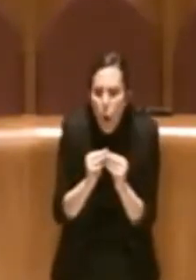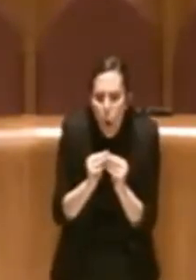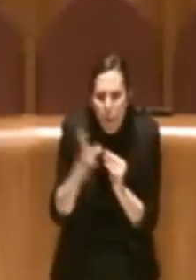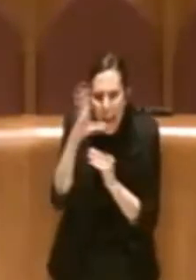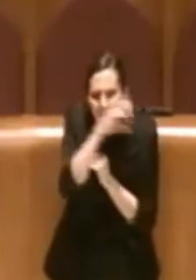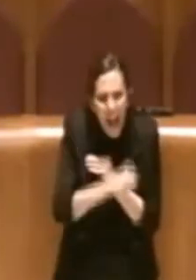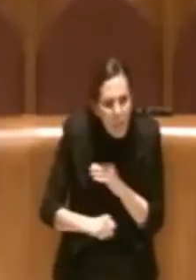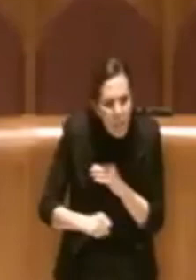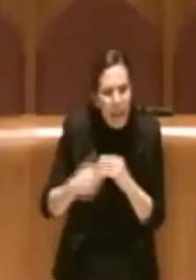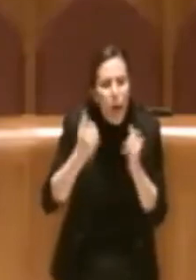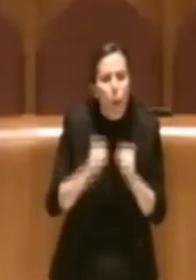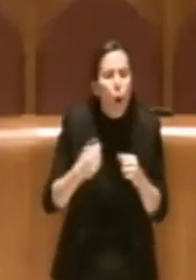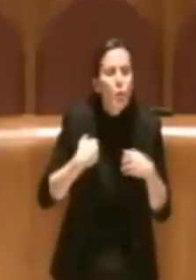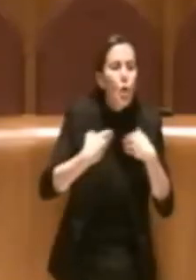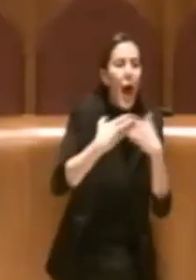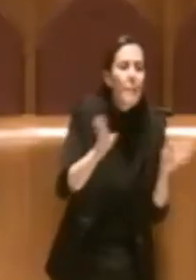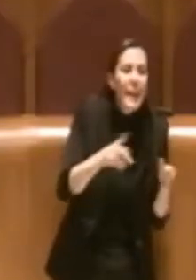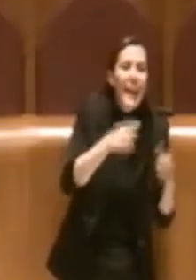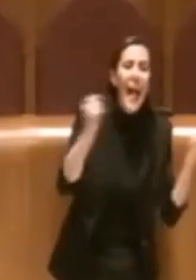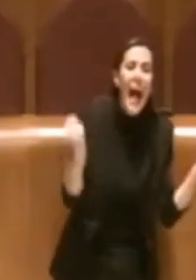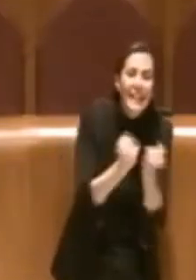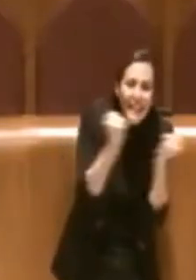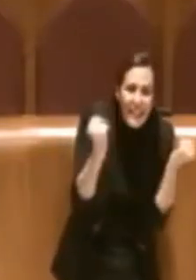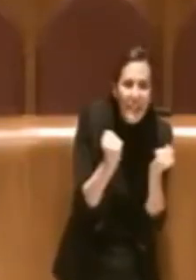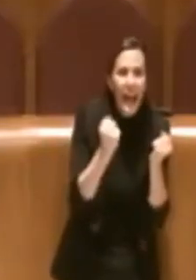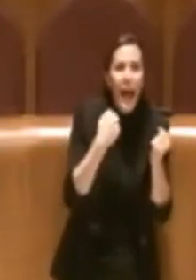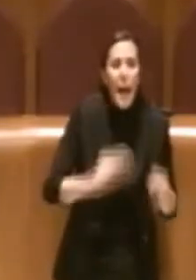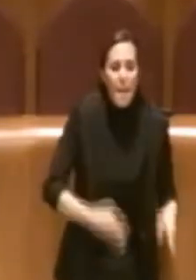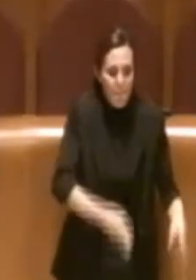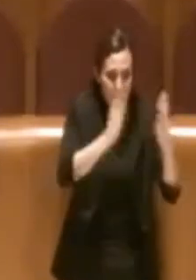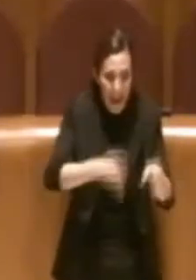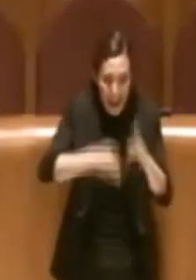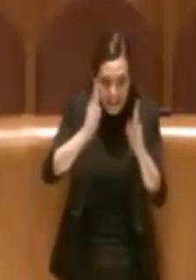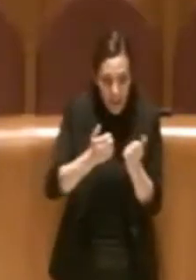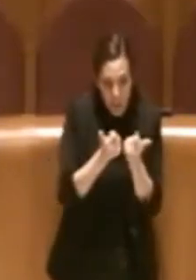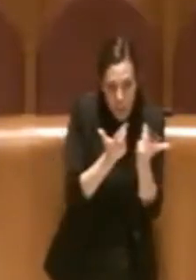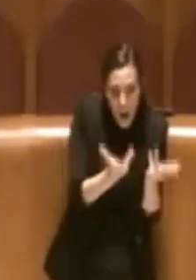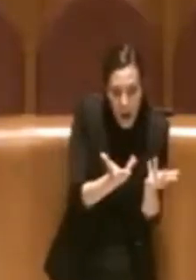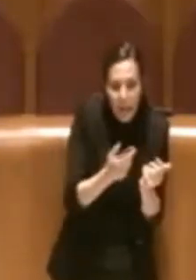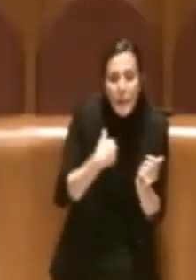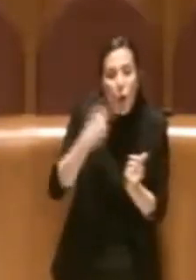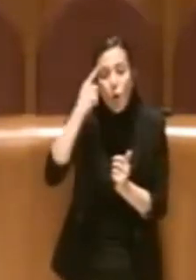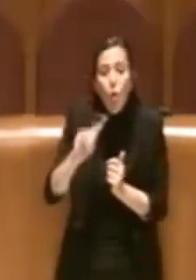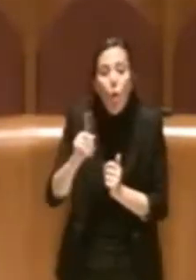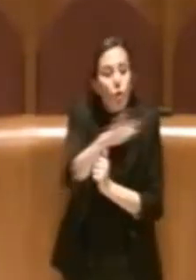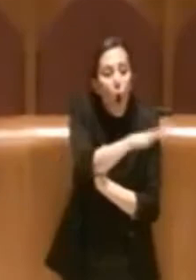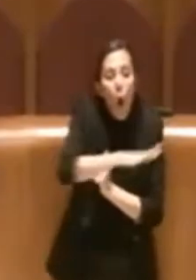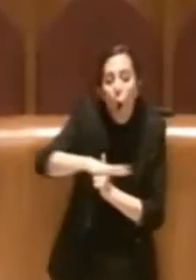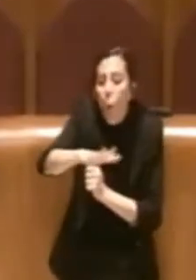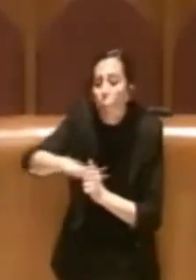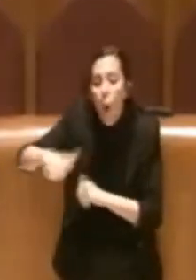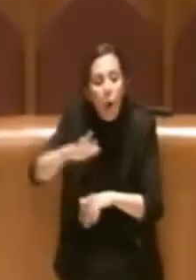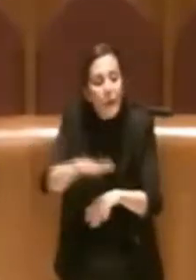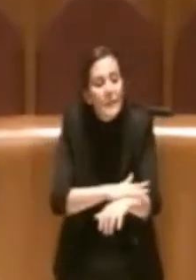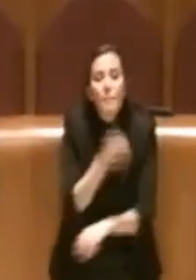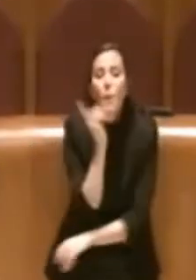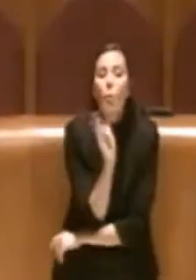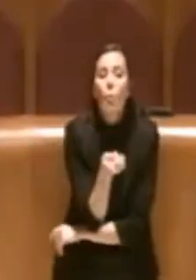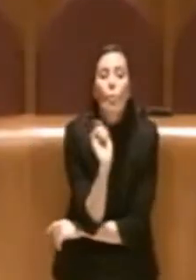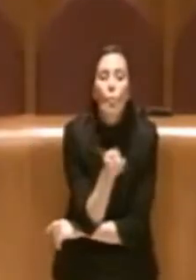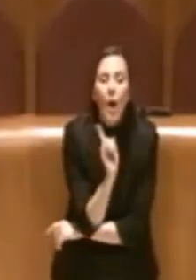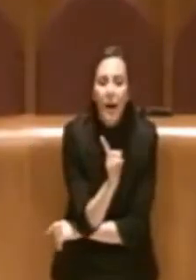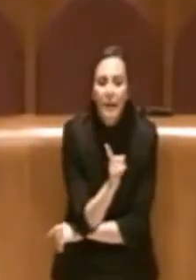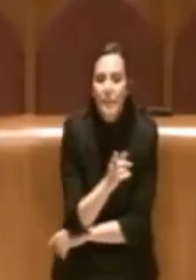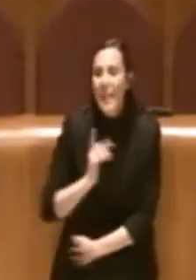aprire un'attività con tot macchine se non so dove sono i luoghi sensibili. L'ufficio, meglio,